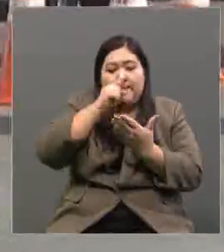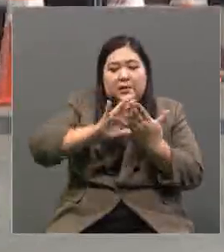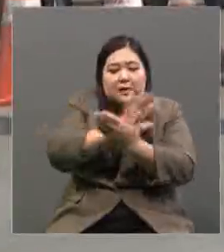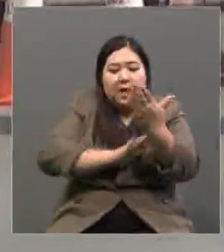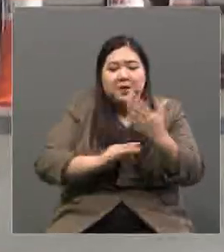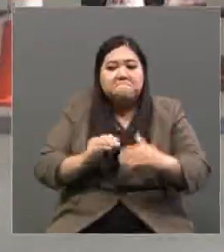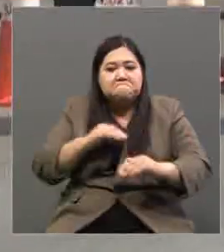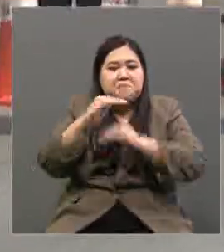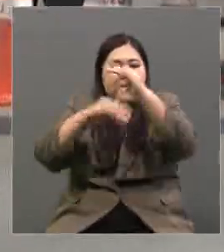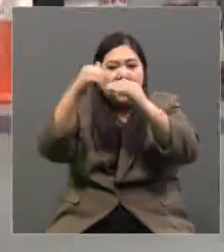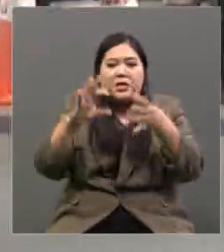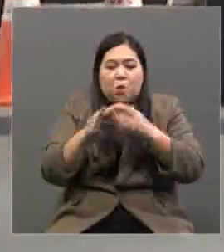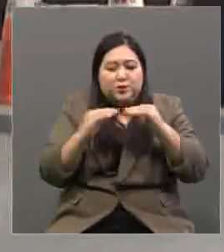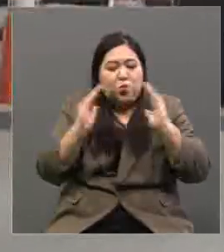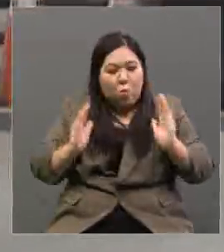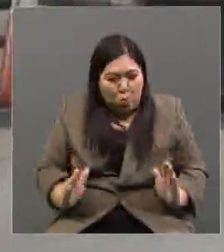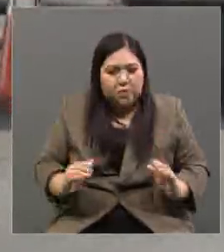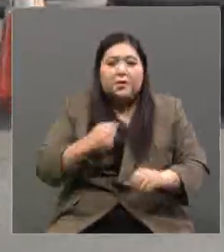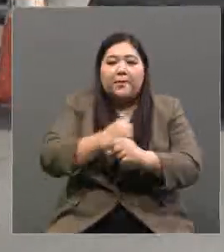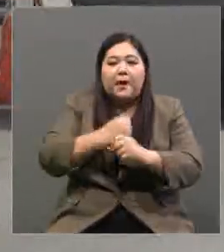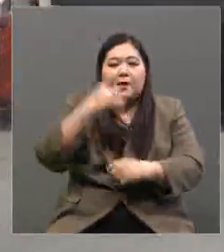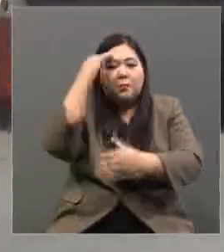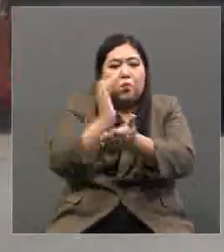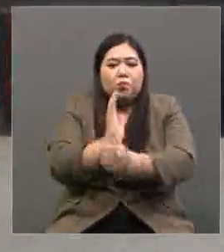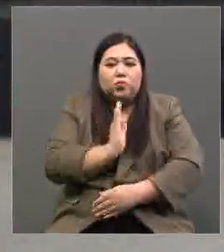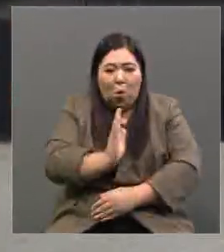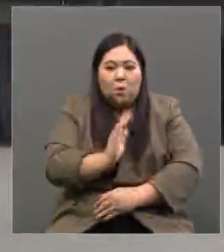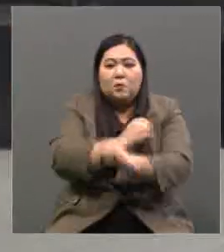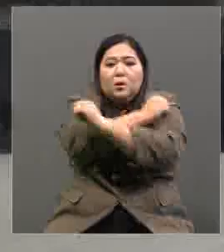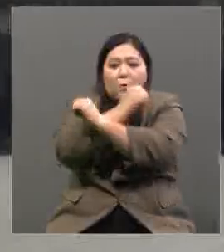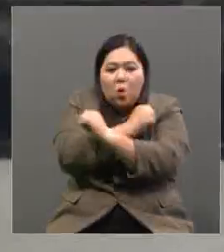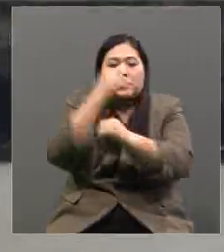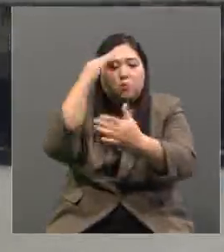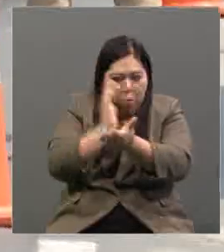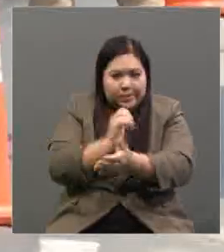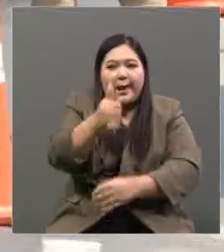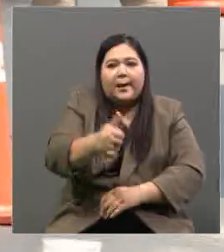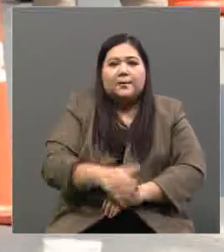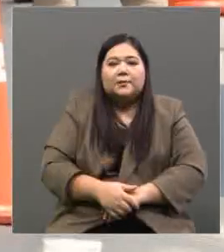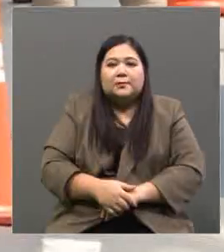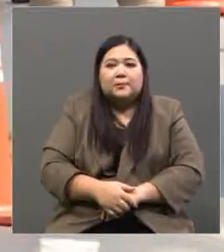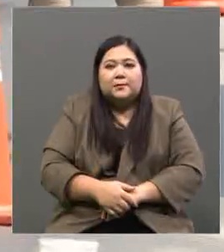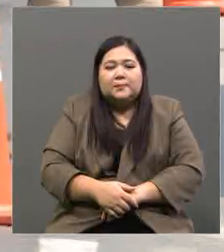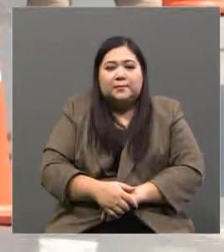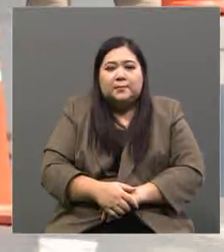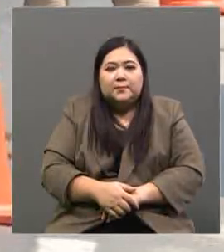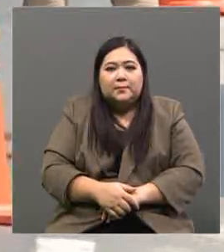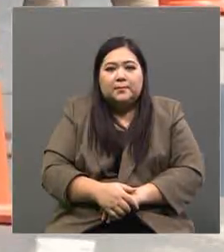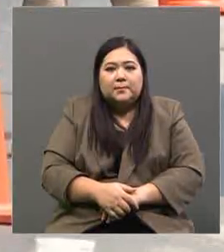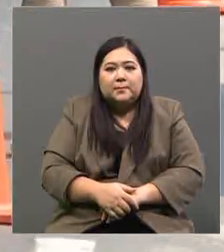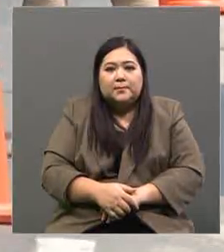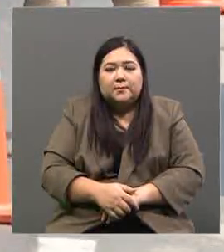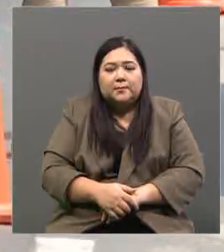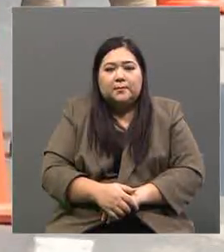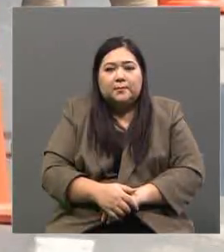สิทธิมนุษยชนและการปฏิบัติงานที่สุจริตเป็นเกราะคุ้มกันให้กับเจ้าหน้าที่ผู้ปฏิบัติงานได้เป็นอย่างดีครับ